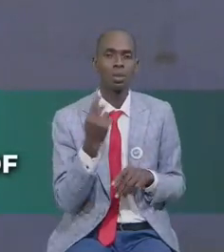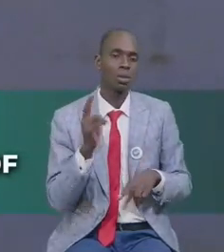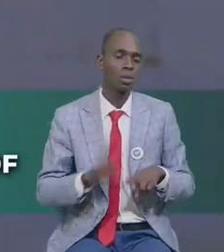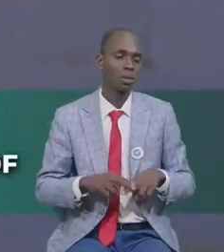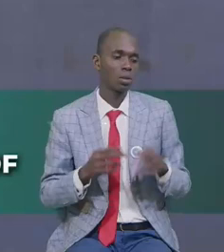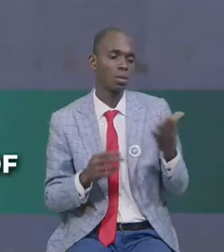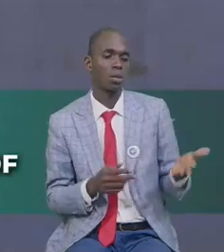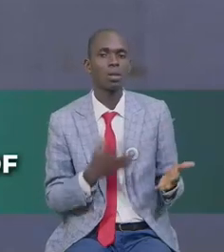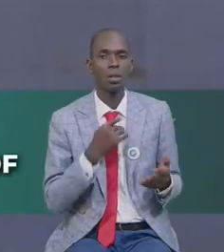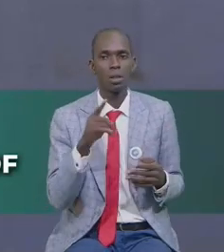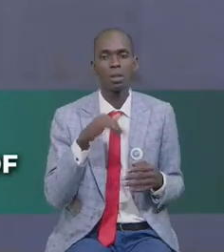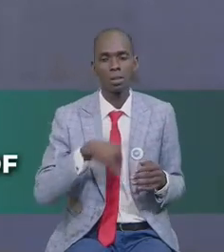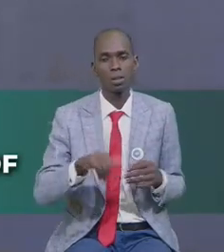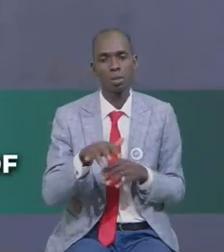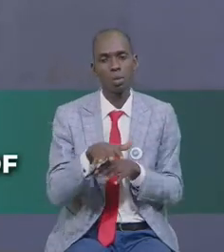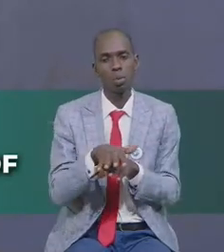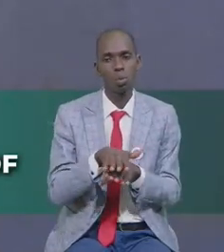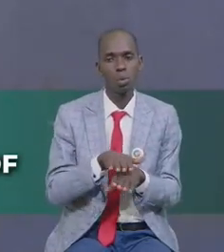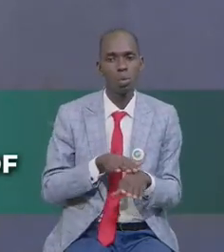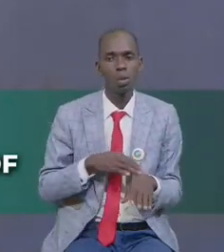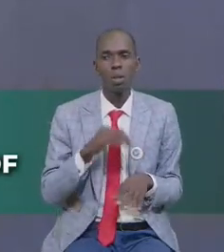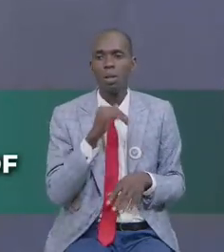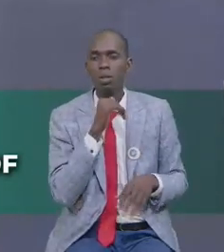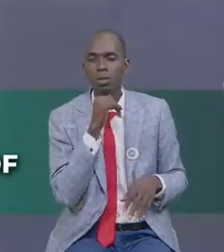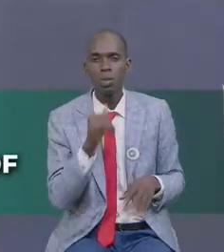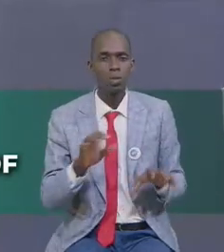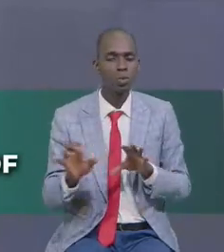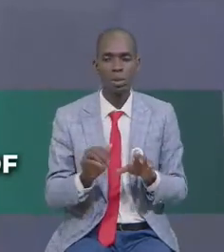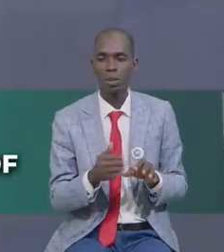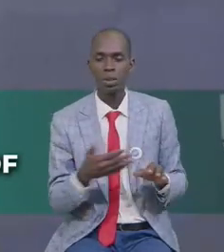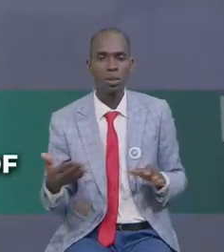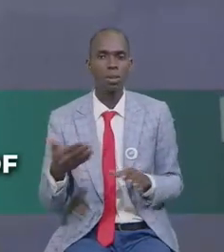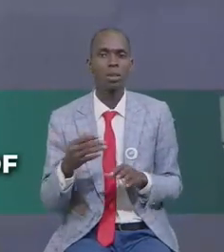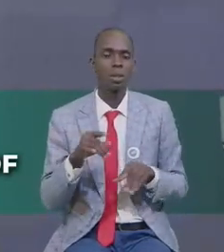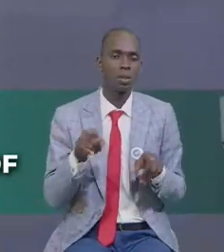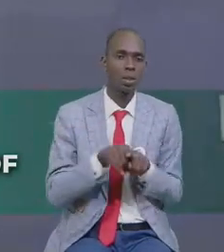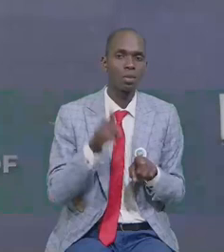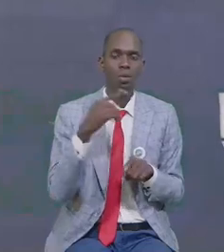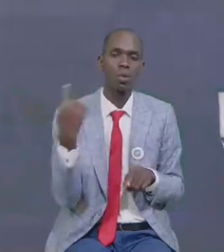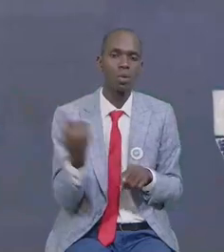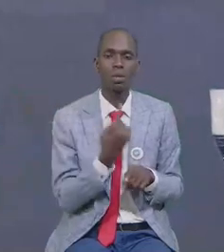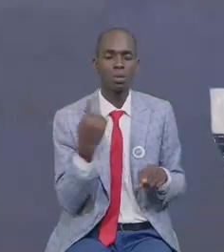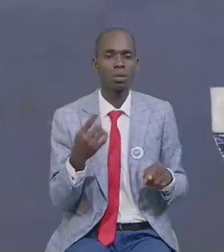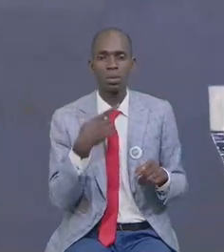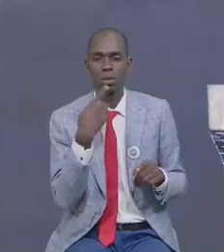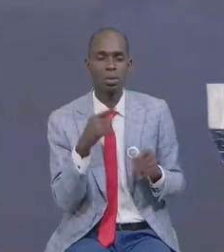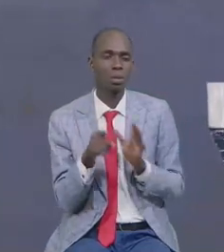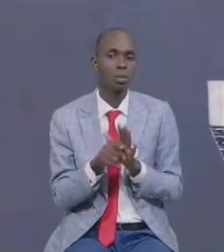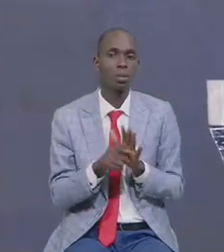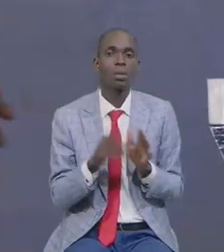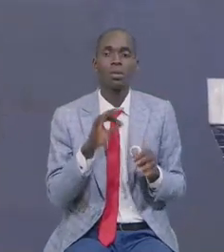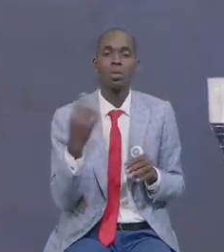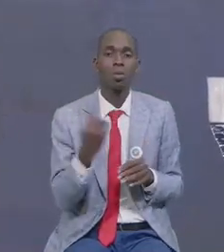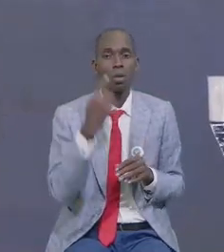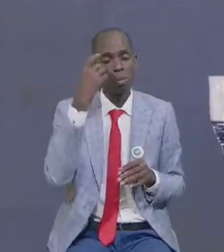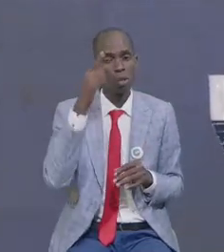tu traînes les pas léthargiques, et tu ne veux rien dire, tu ne veux rien faire, comme tu l'avais toujours fait, la seule